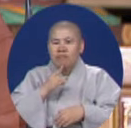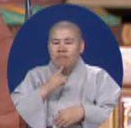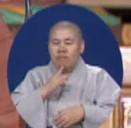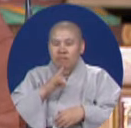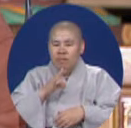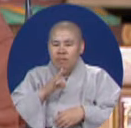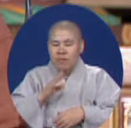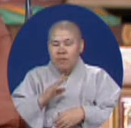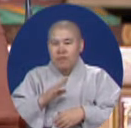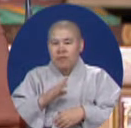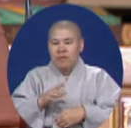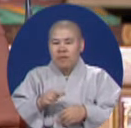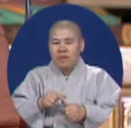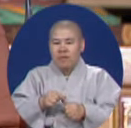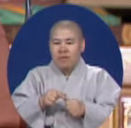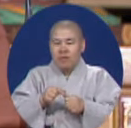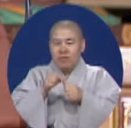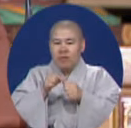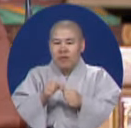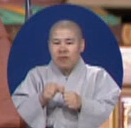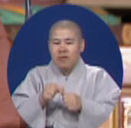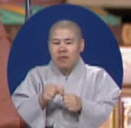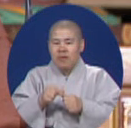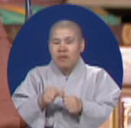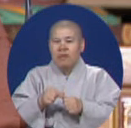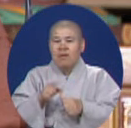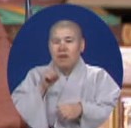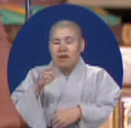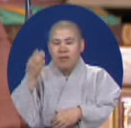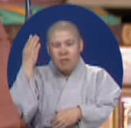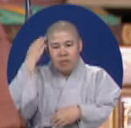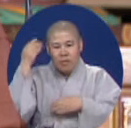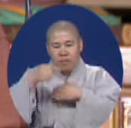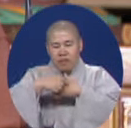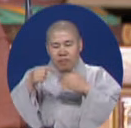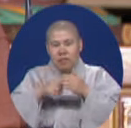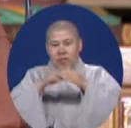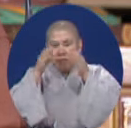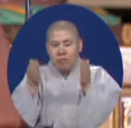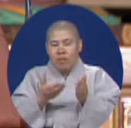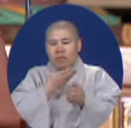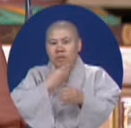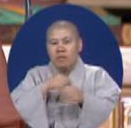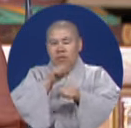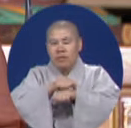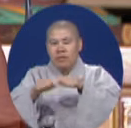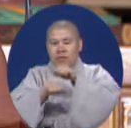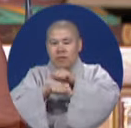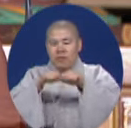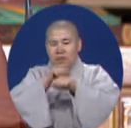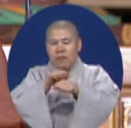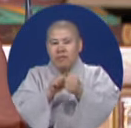그것만을 구하는 게 그게 한 보리심으로서 일체 공덕을 다 닦는다. 이게